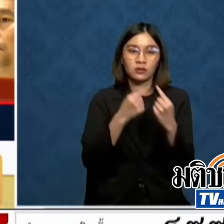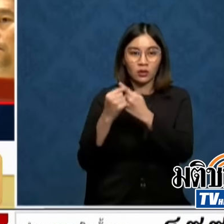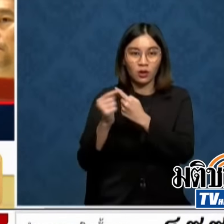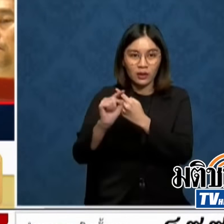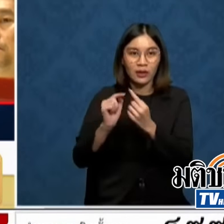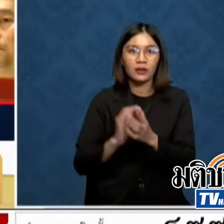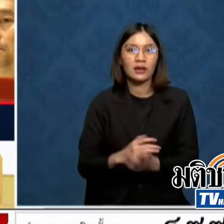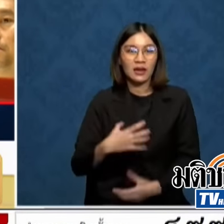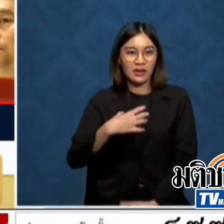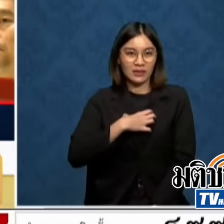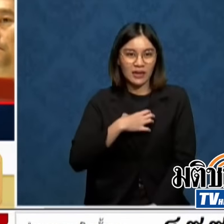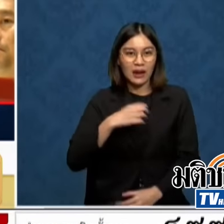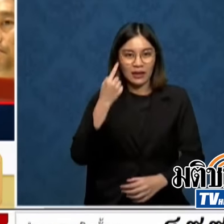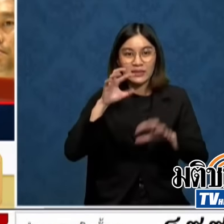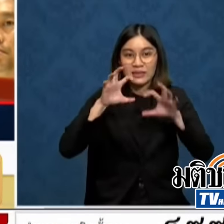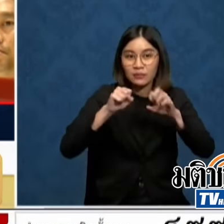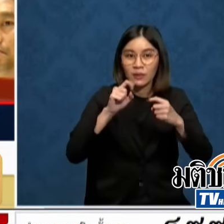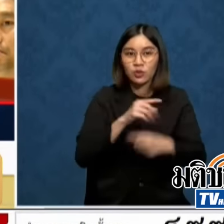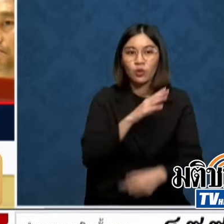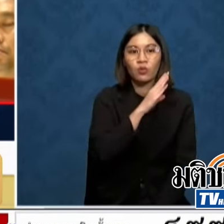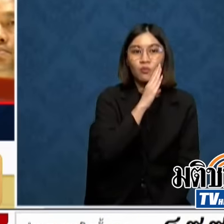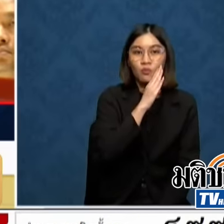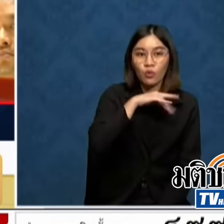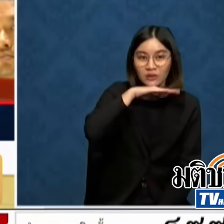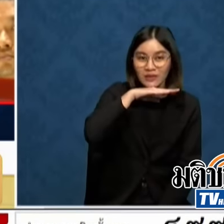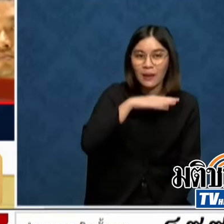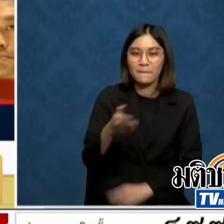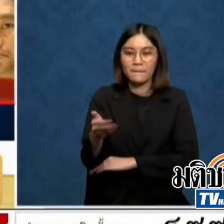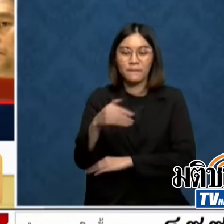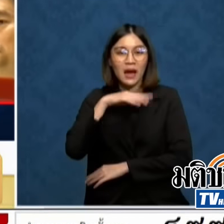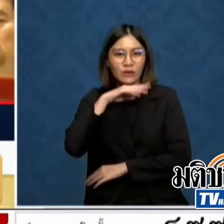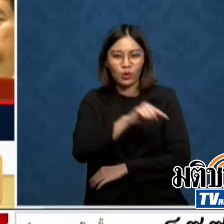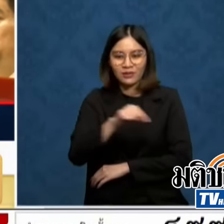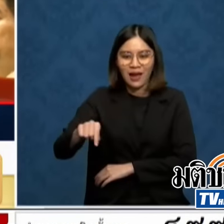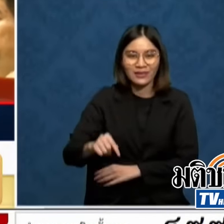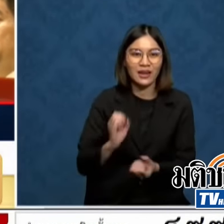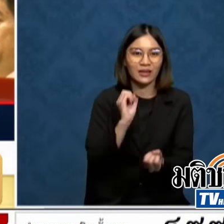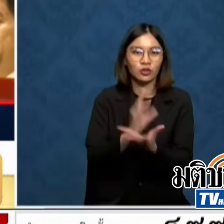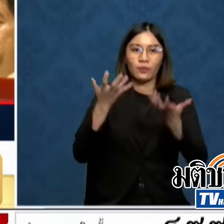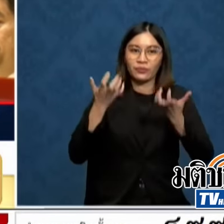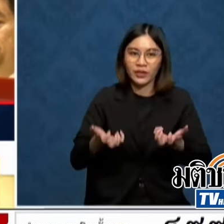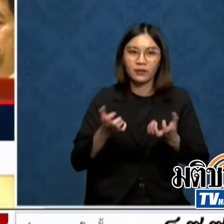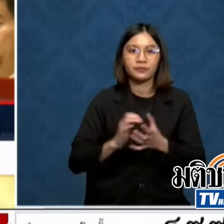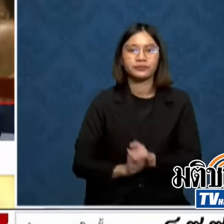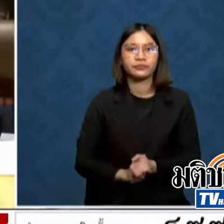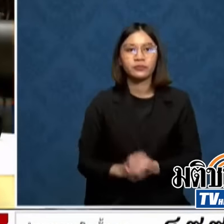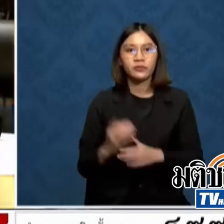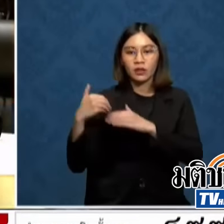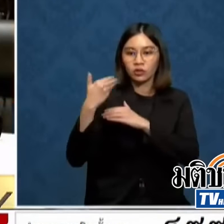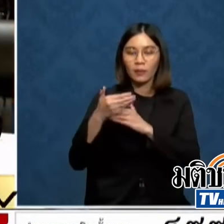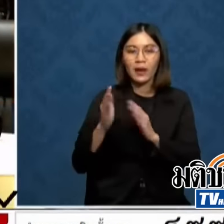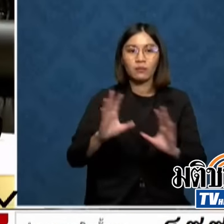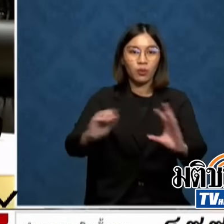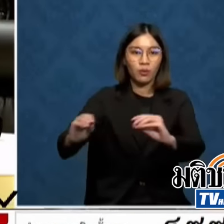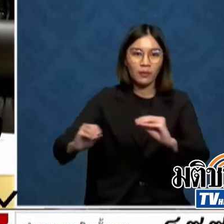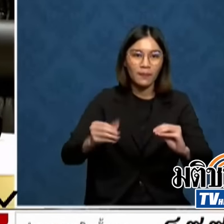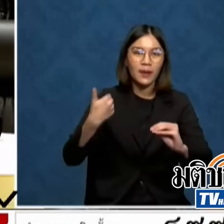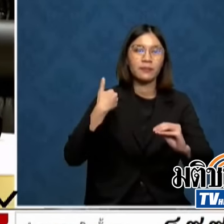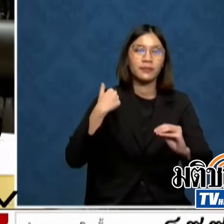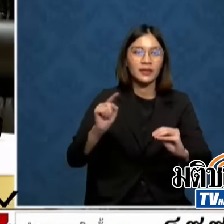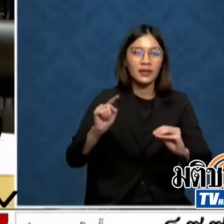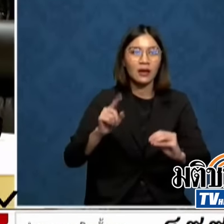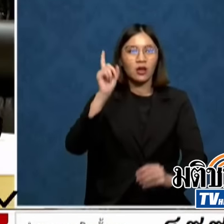ไปที่อยากให้จับตาระหว่างหมูเถื่อนกับปลาเถื่อนอันไหนจะเดือดกว่ากันต่อมามีคนพูดบ